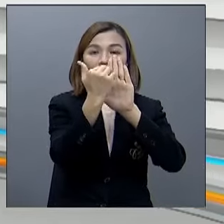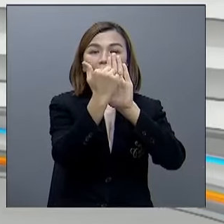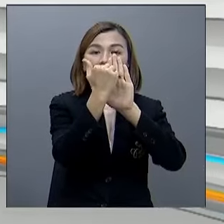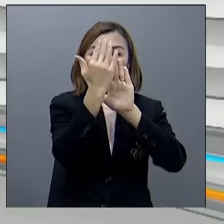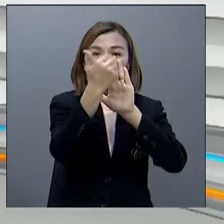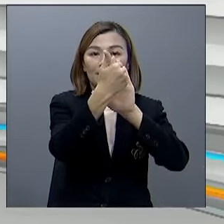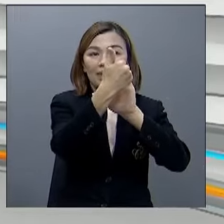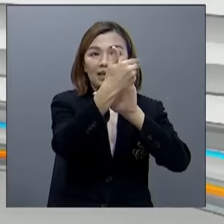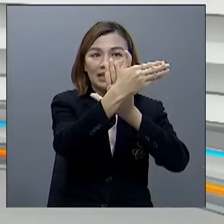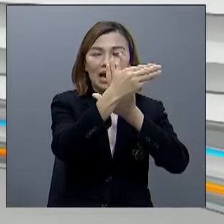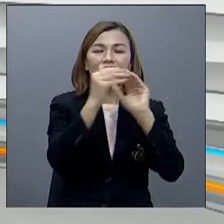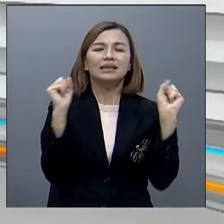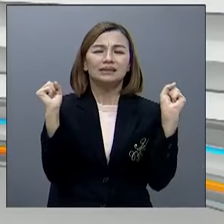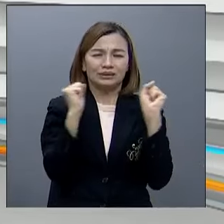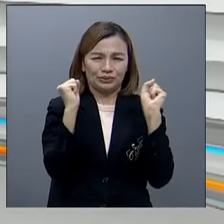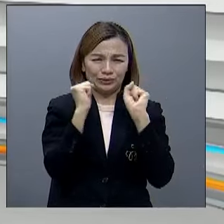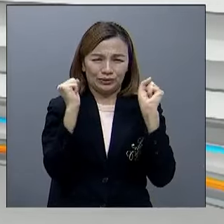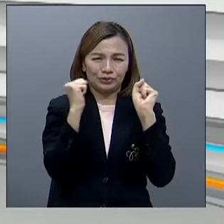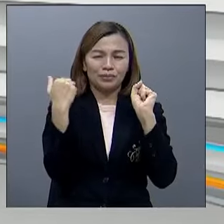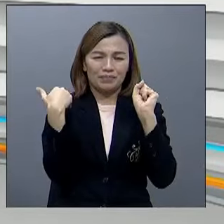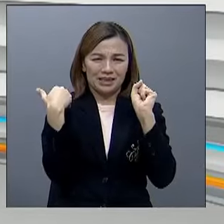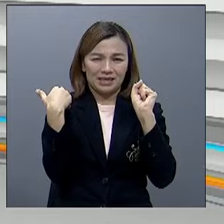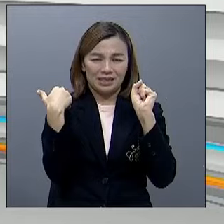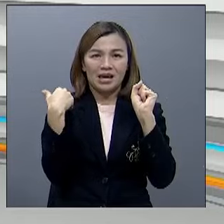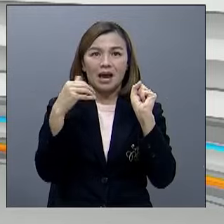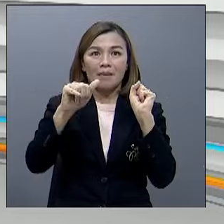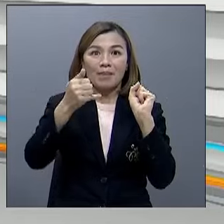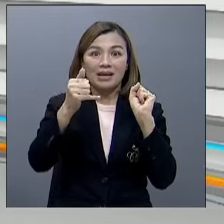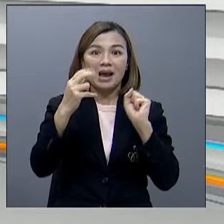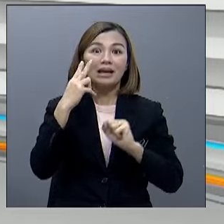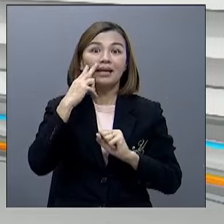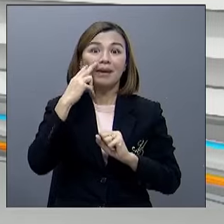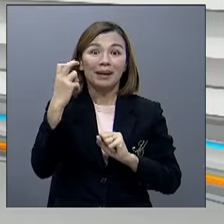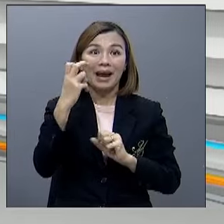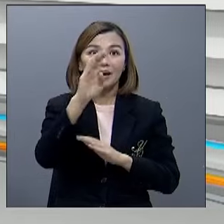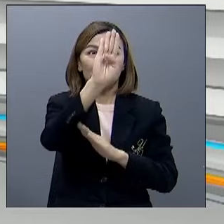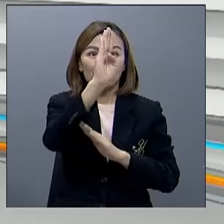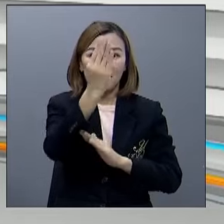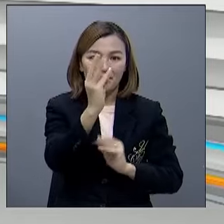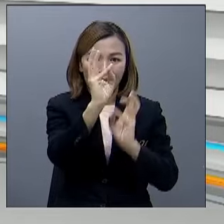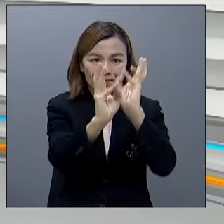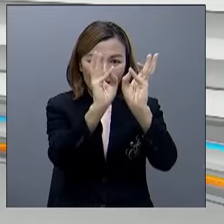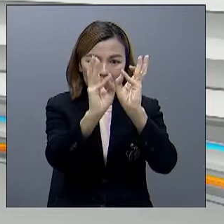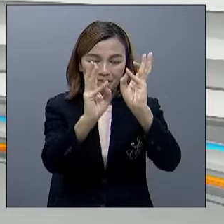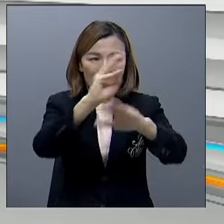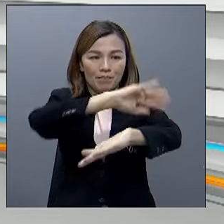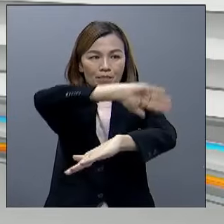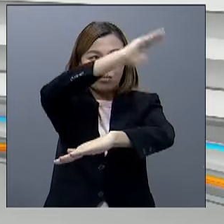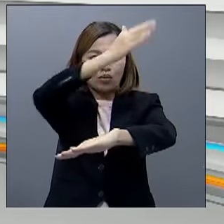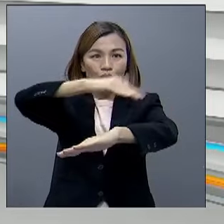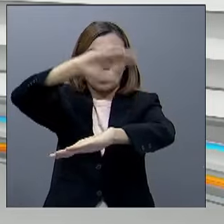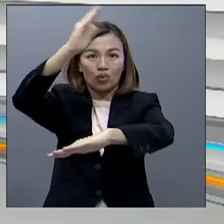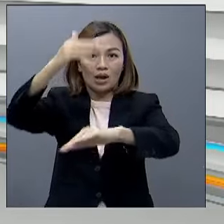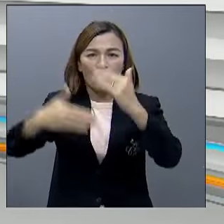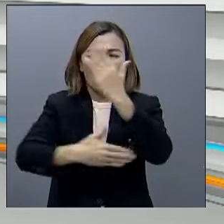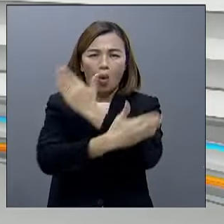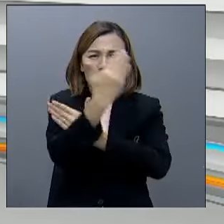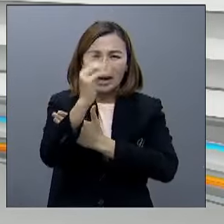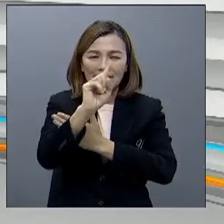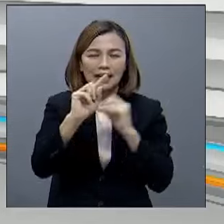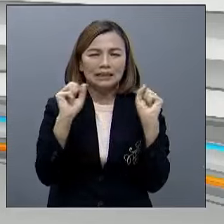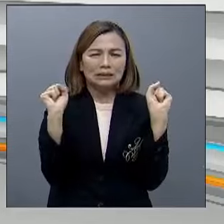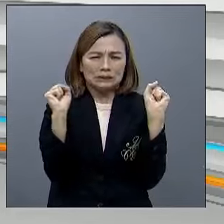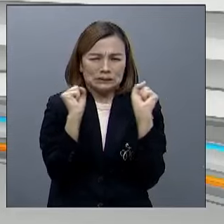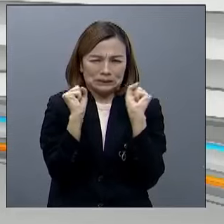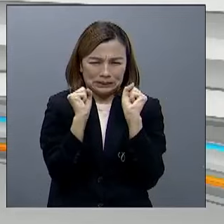ภาคอีสานยังคงมีอากาศหนาวเย็นบางพื้นที่จะยังคงมีน้ำแข็งแข็งยอดดอยยอดภูนะคะก็จะมีโอกาสหนาวจัดค่ะขณะ